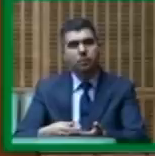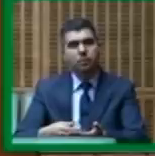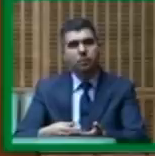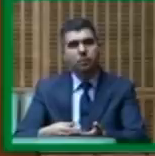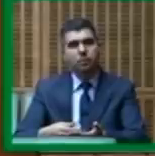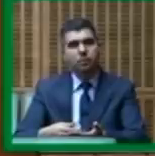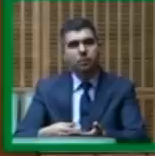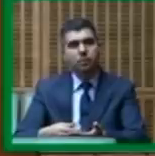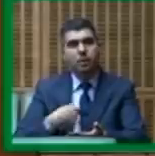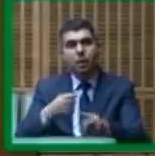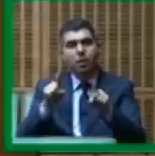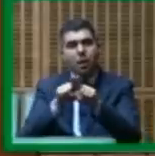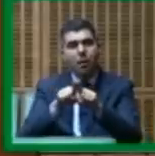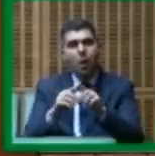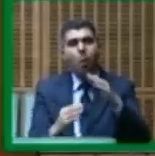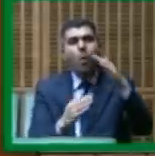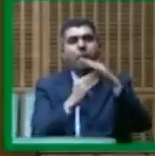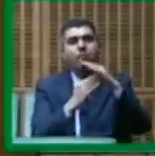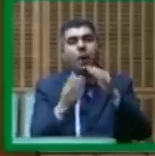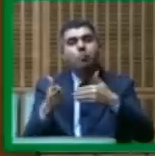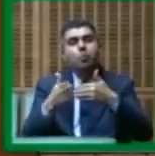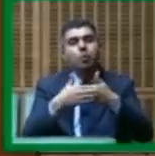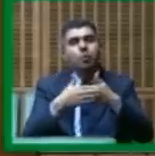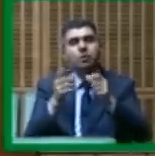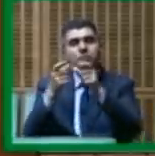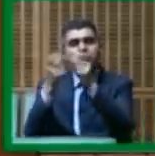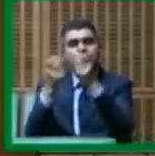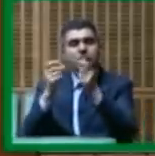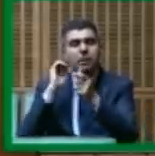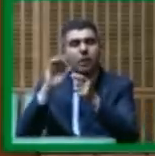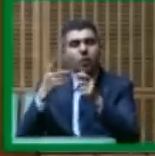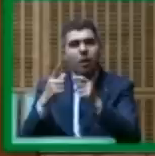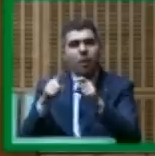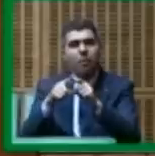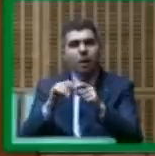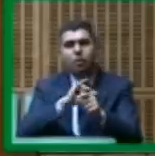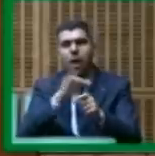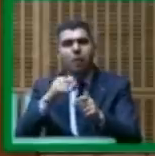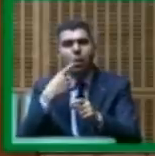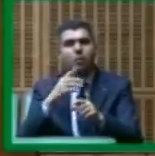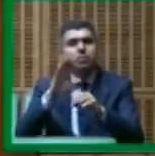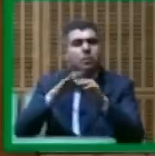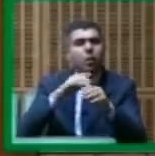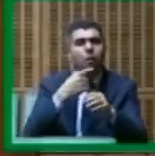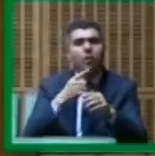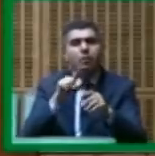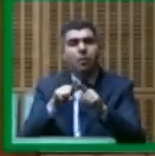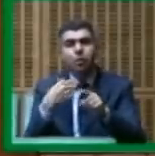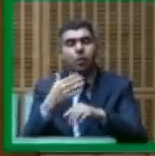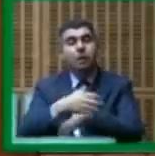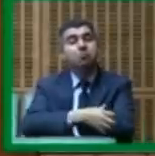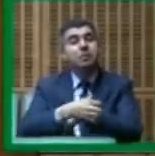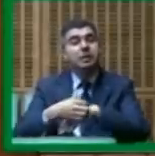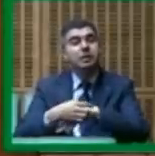ملي أنت غادي توقف معمل، حتى واحد ما غادي يجي يقول لك علاش وقفتيه، لأن هي مسكينة كتمشي ما غاديش تطلب منك تأدي